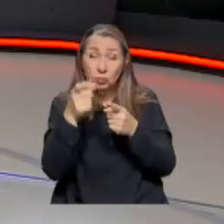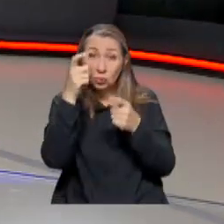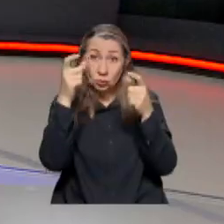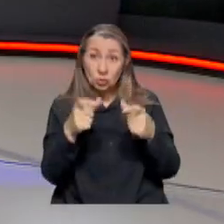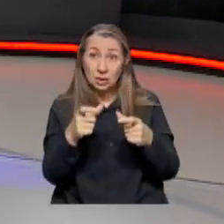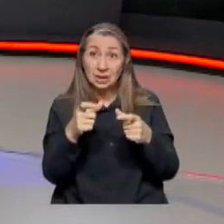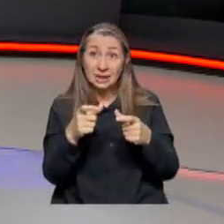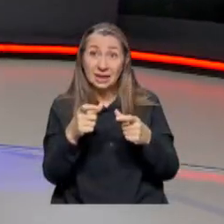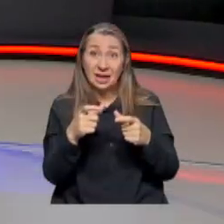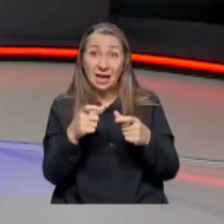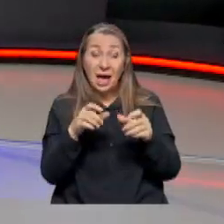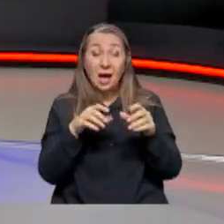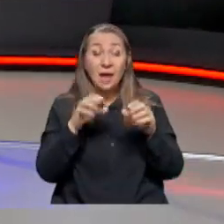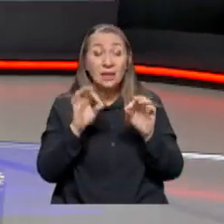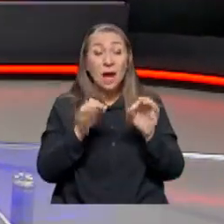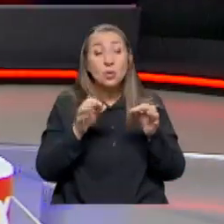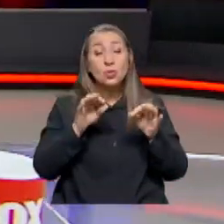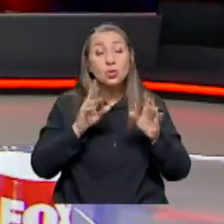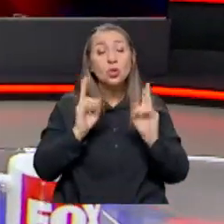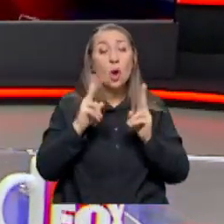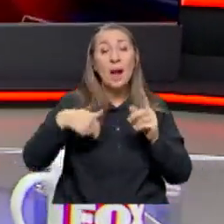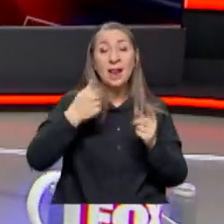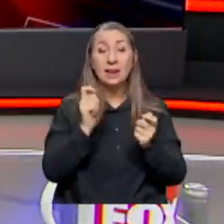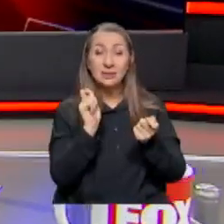ülkeyi ayarlarına, bu ülkeyi